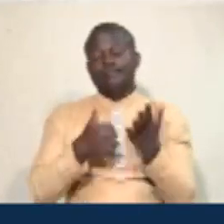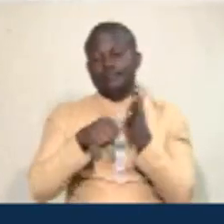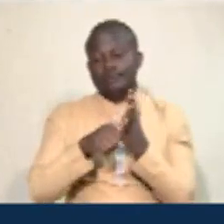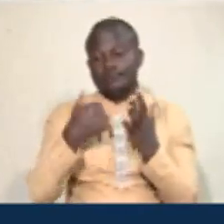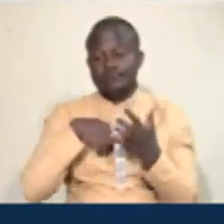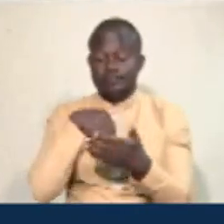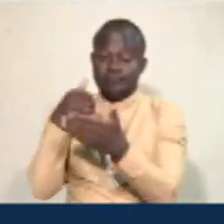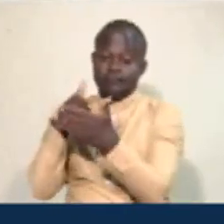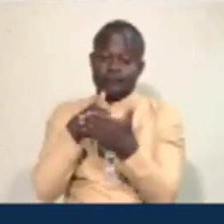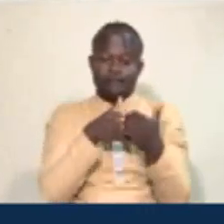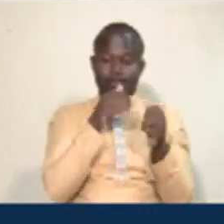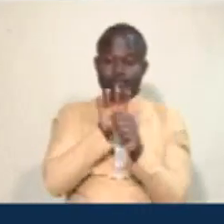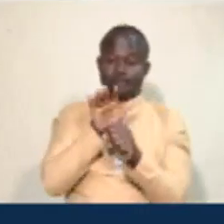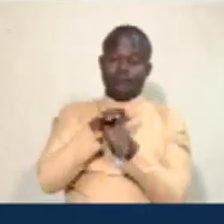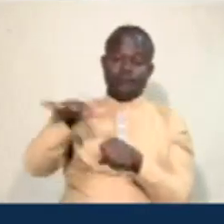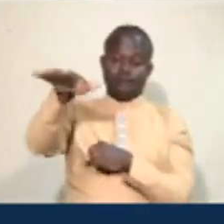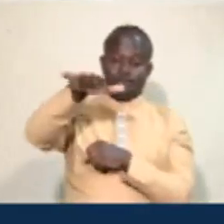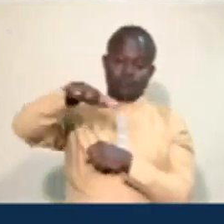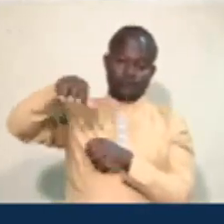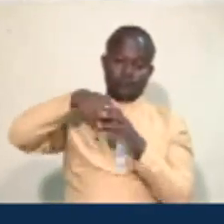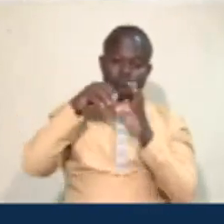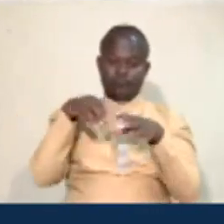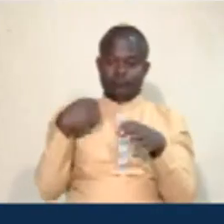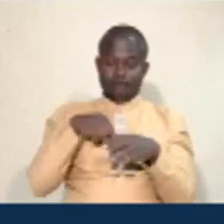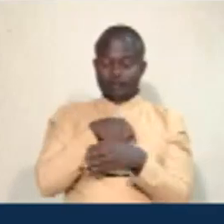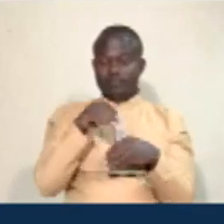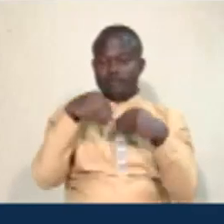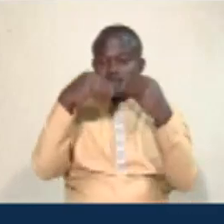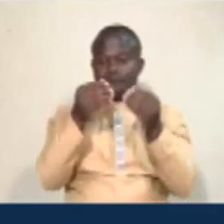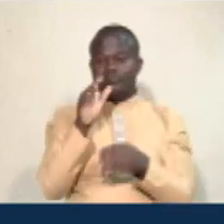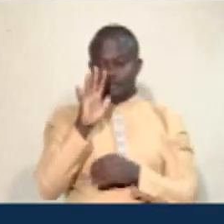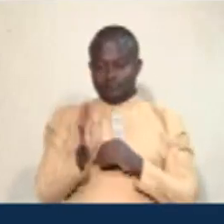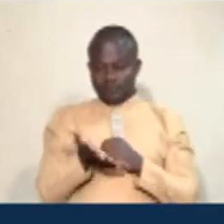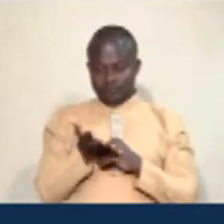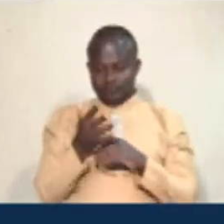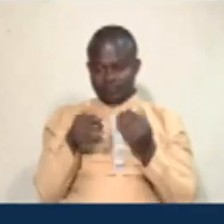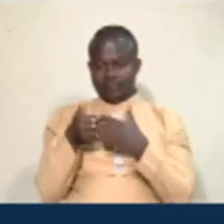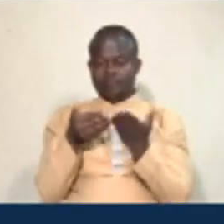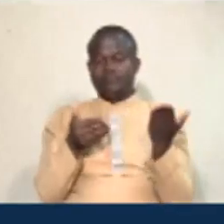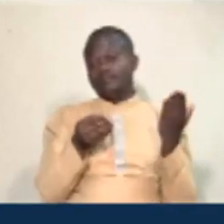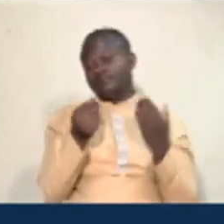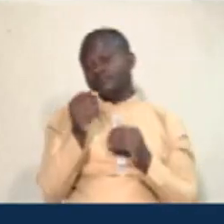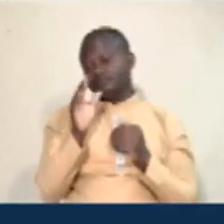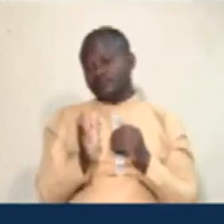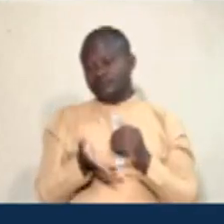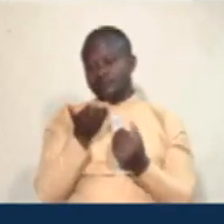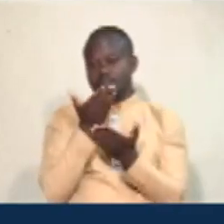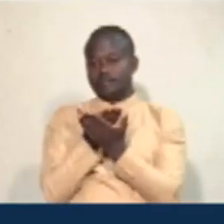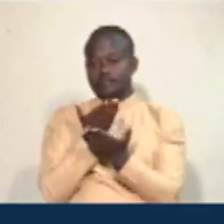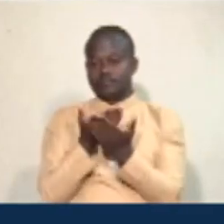nacyo cyane ku ruhande rwo hakurya, aho turi gutanga ibihumbi bitanu. Hari ibihumbi bitanu turi